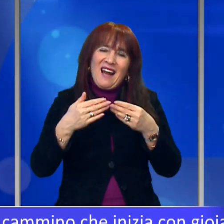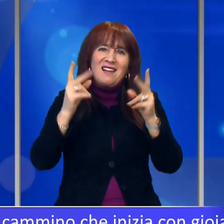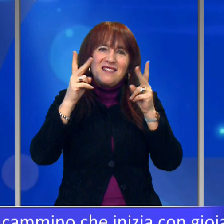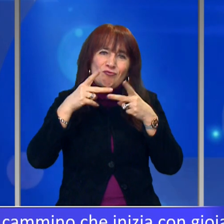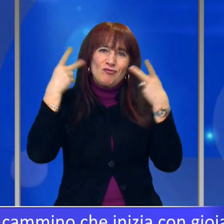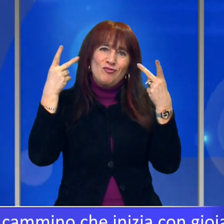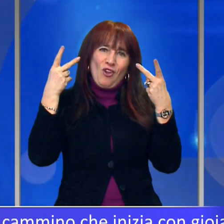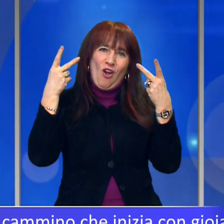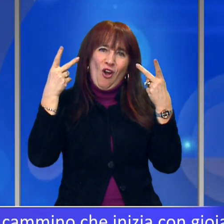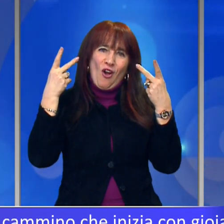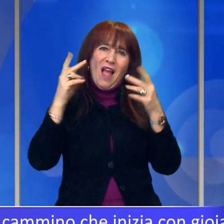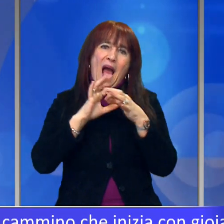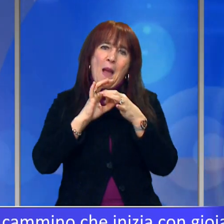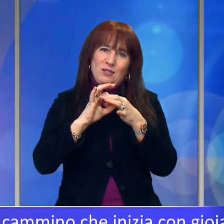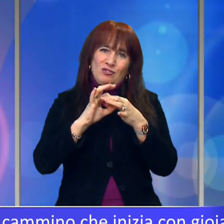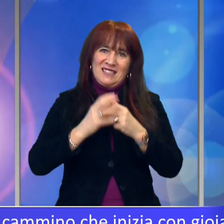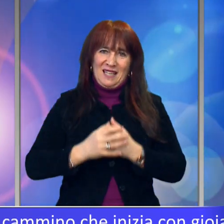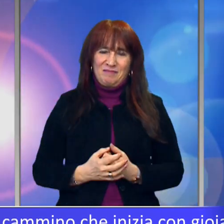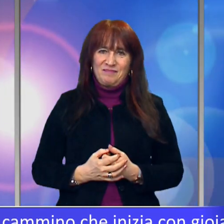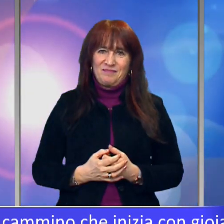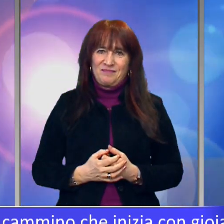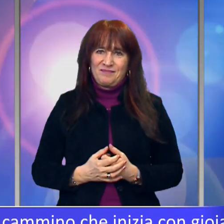della gioia e dell'amicizia